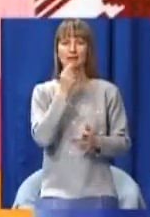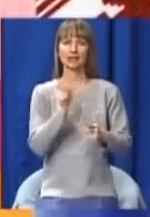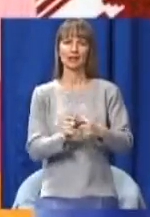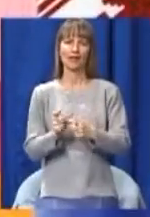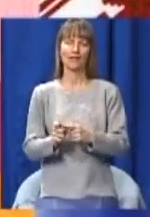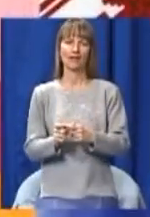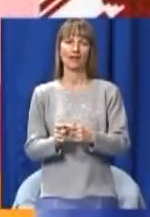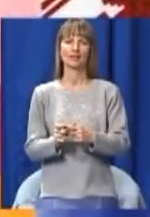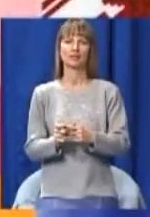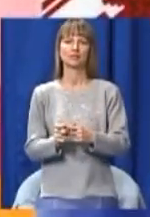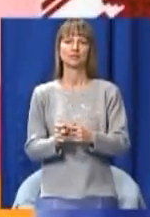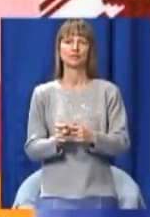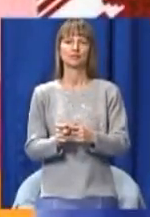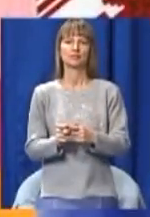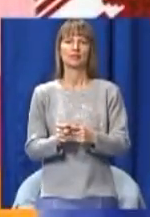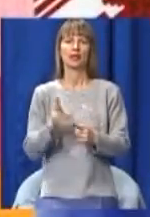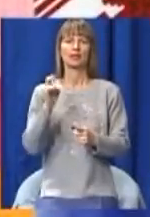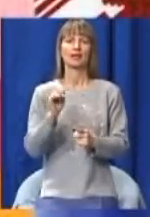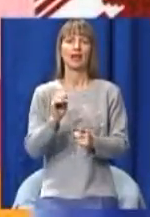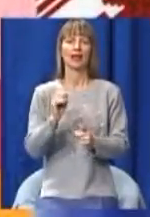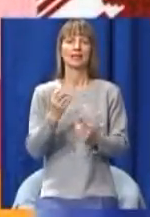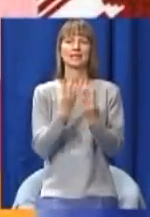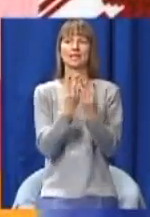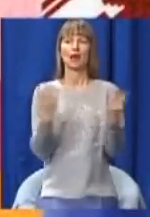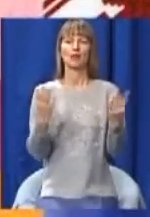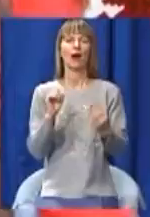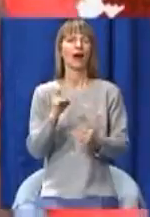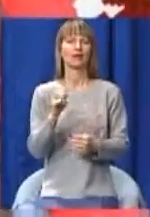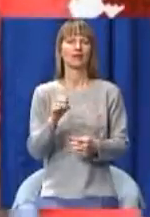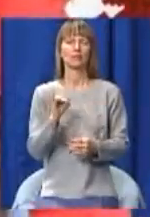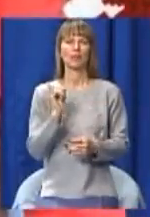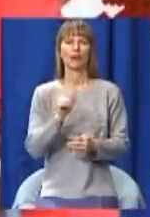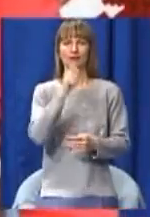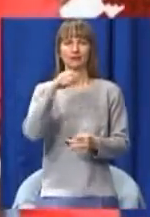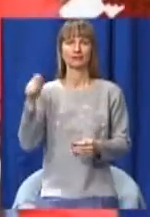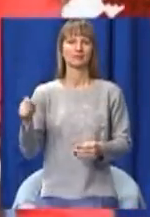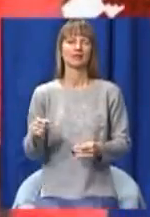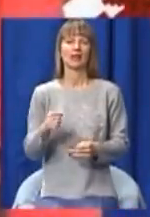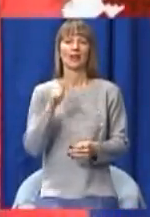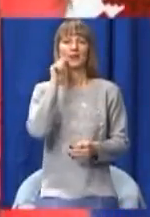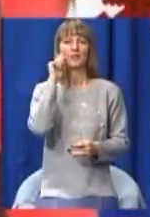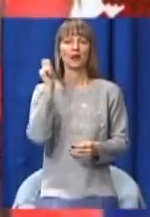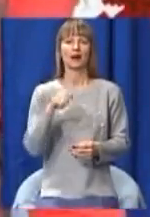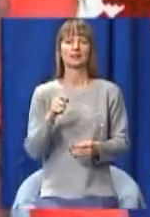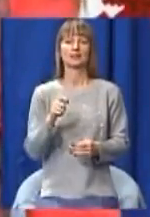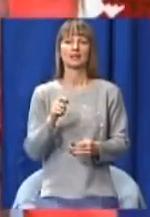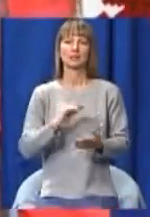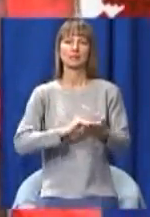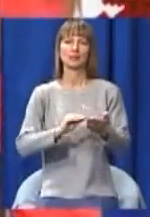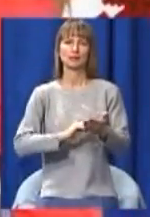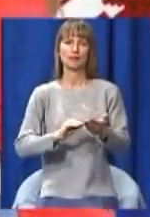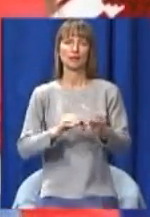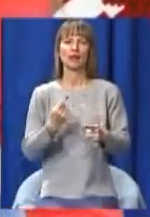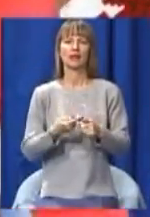слова на заборах, а не всякую гадость. Украинская письменность – это